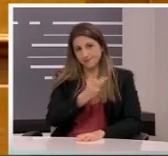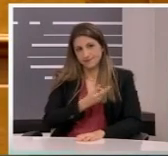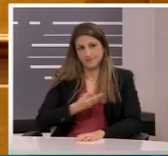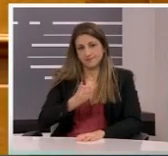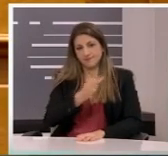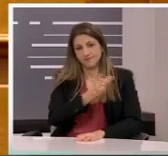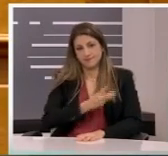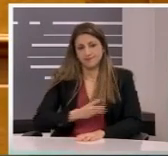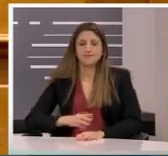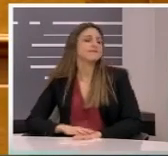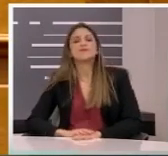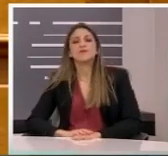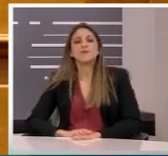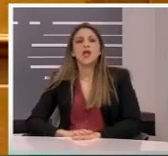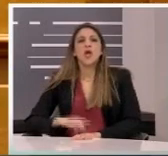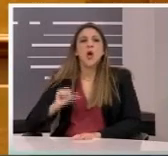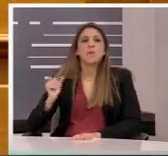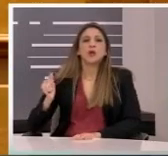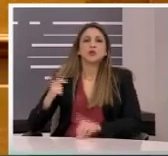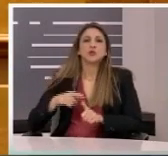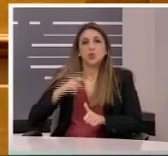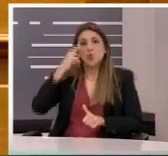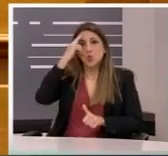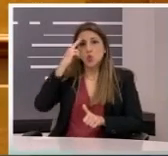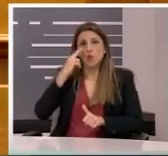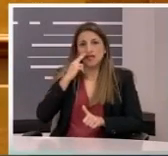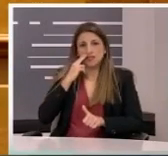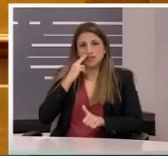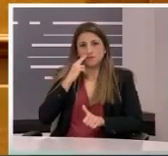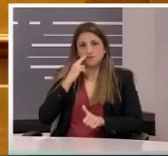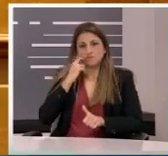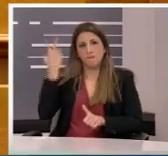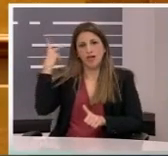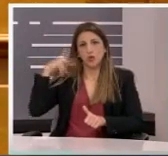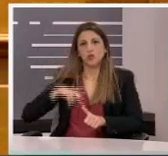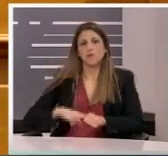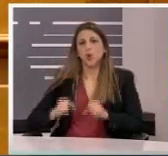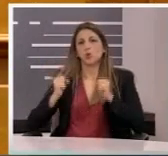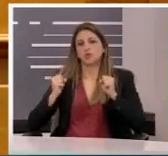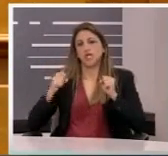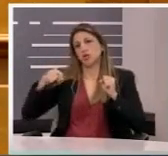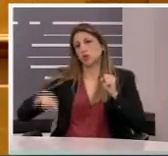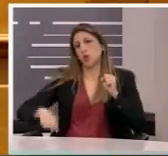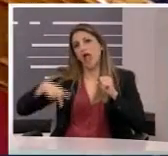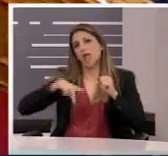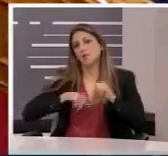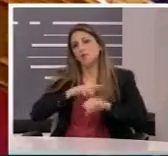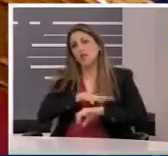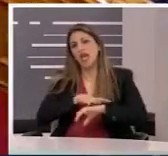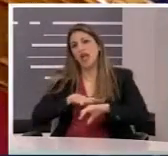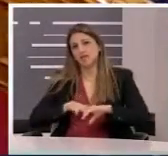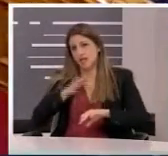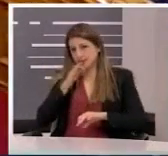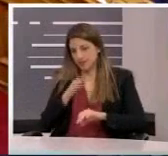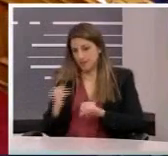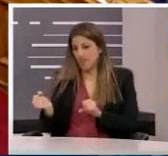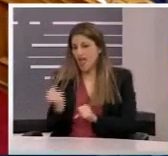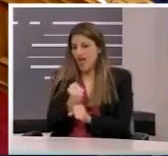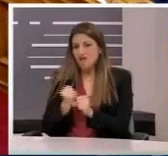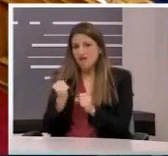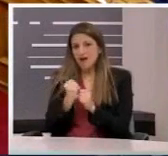καταγγελόμενοι, εγκαλούμενοι υπουργοί. Ο κύριος Κουρουπλής εξήγησε με καθαρότητα ότι, πρώτον, η έκδοση δελτίου τιμών